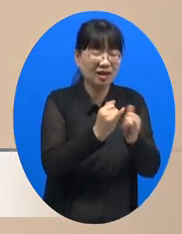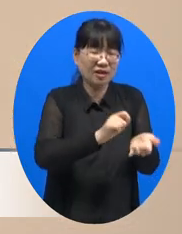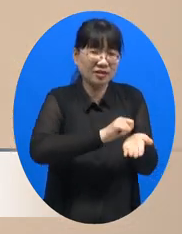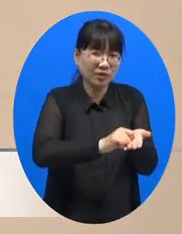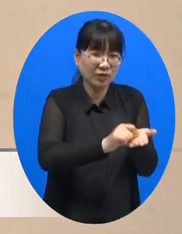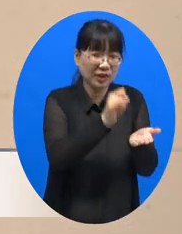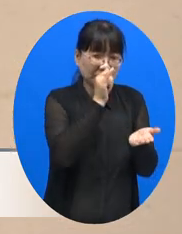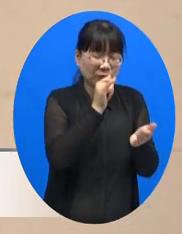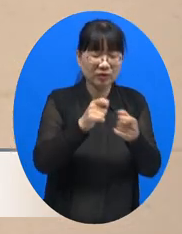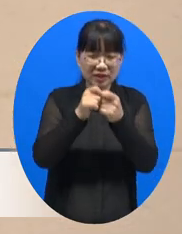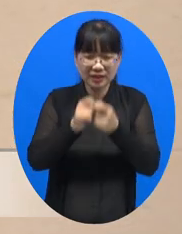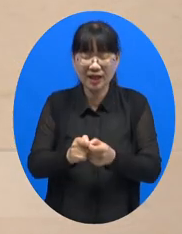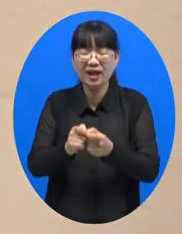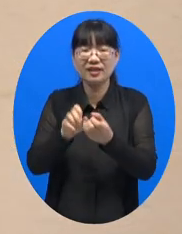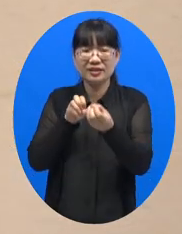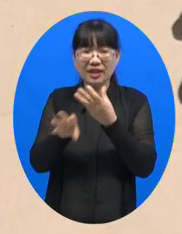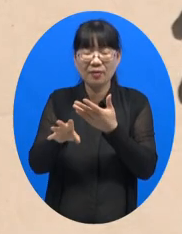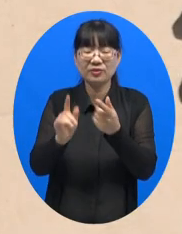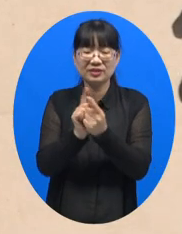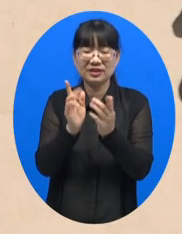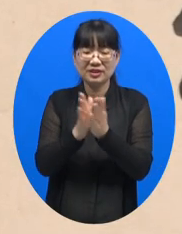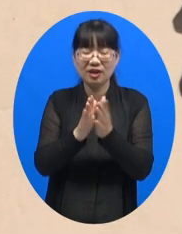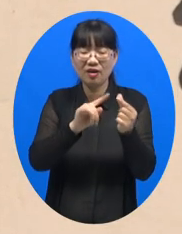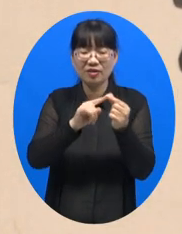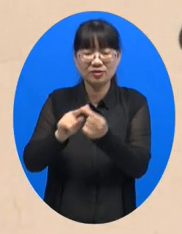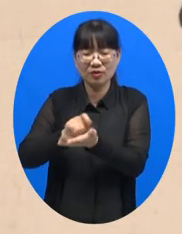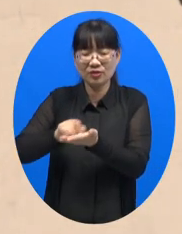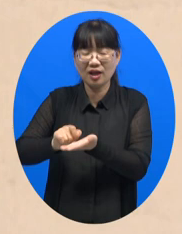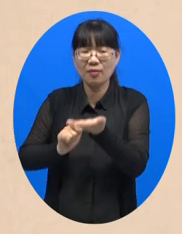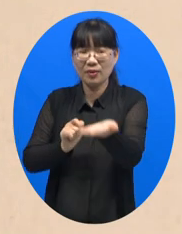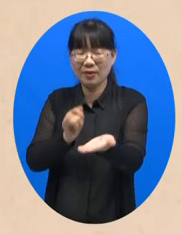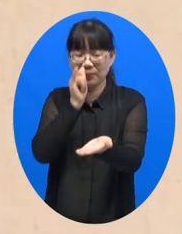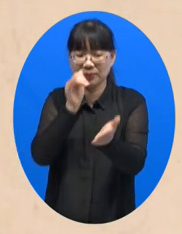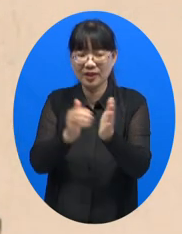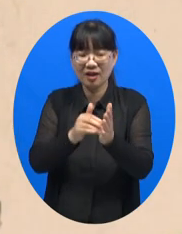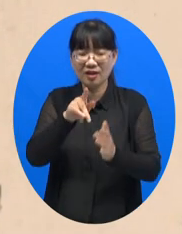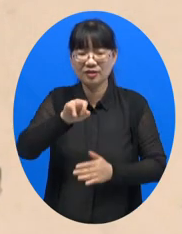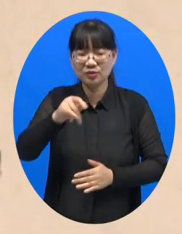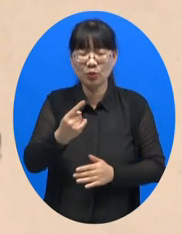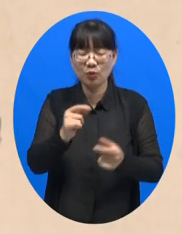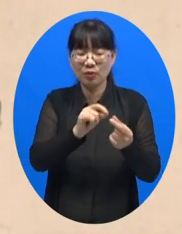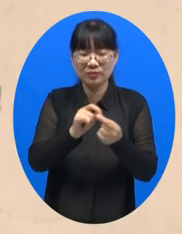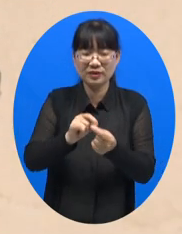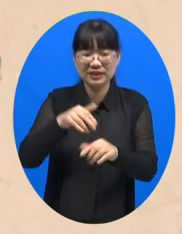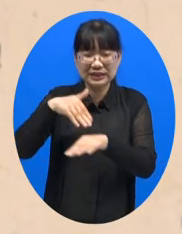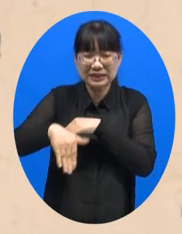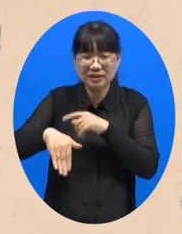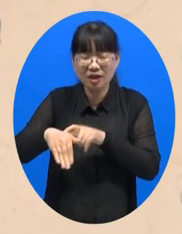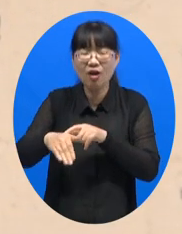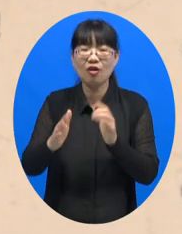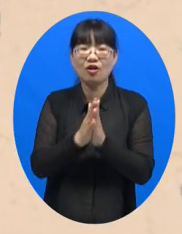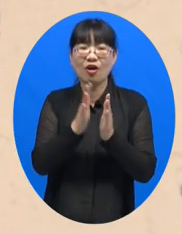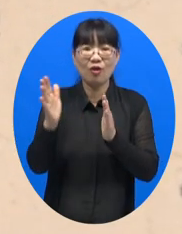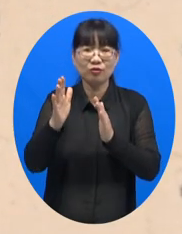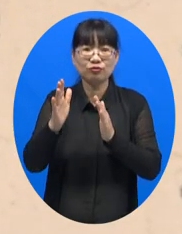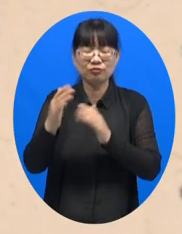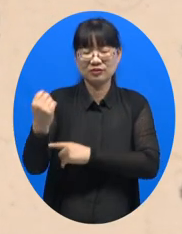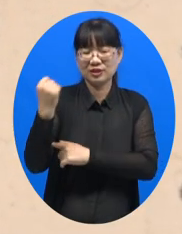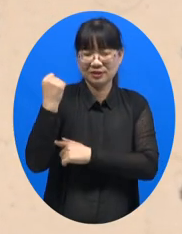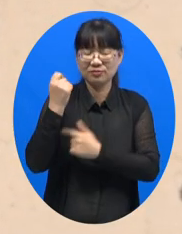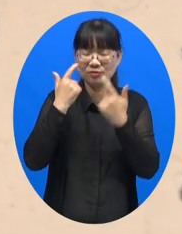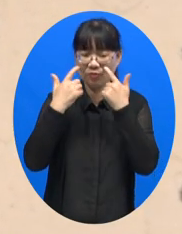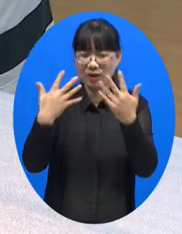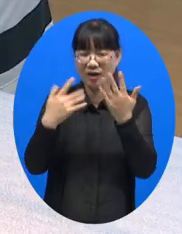이에 대한 자세한 b 답을 어플로 써서 하사한 겁니다 정조 필체 중에서도 유료 하고 기상이 두드러지는